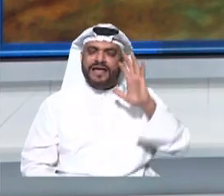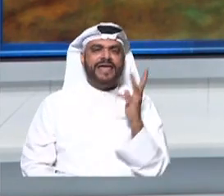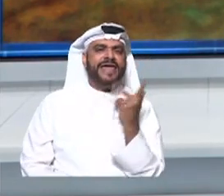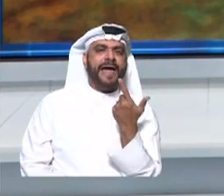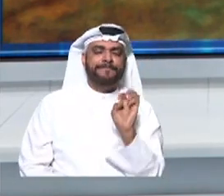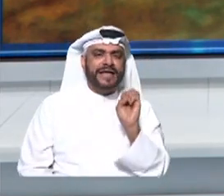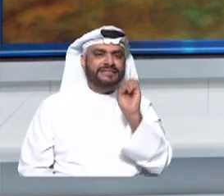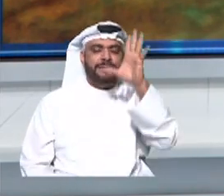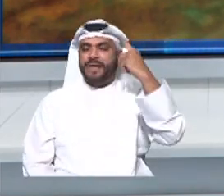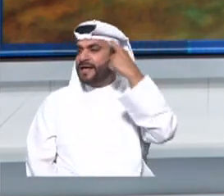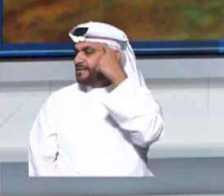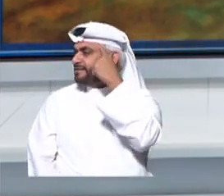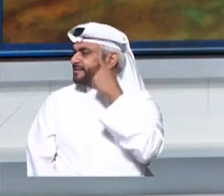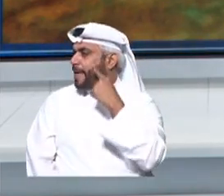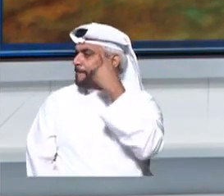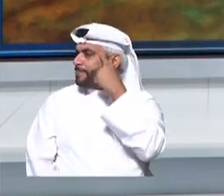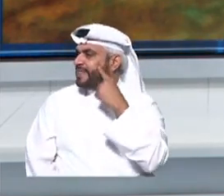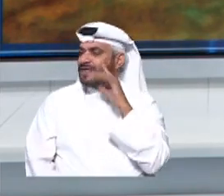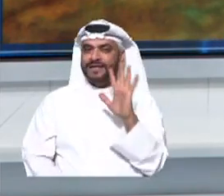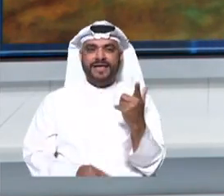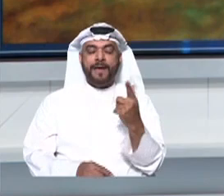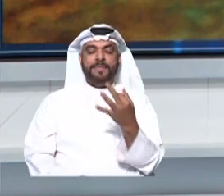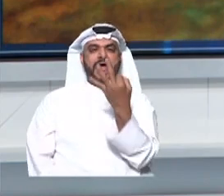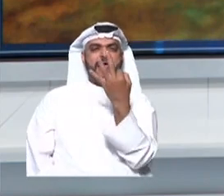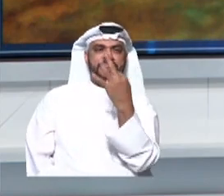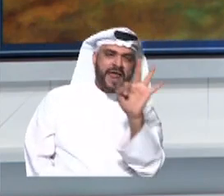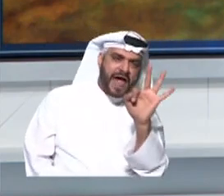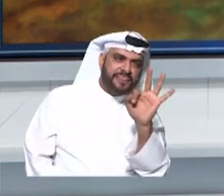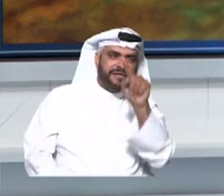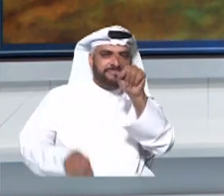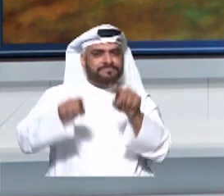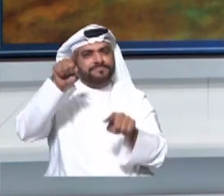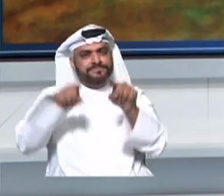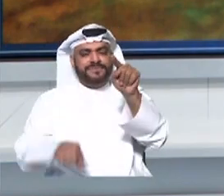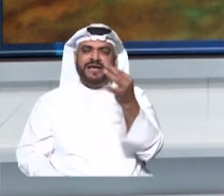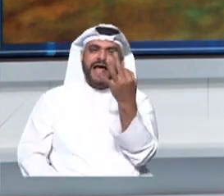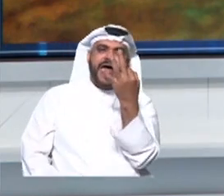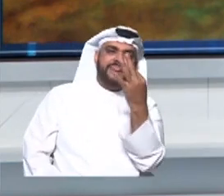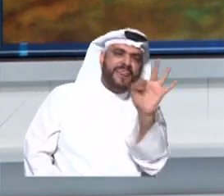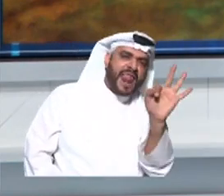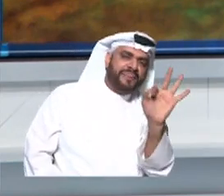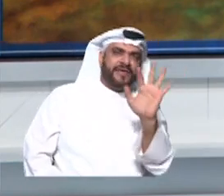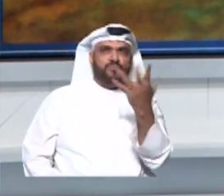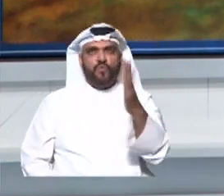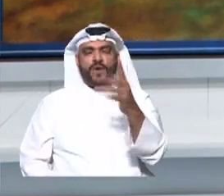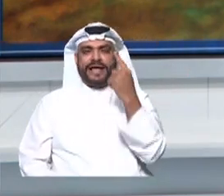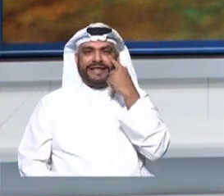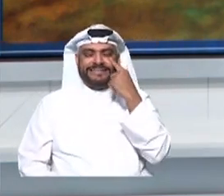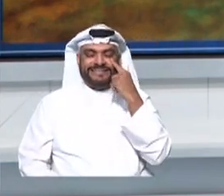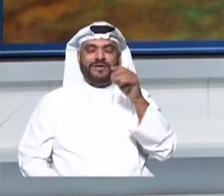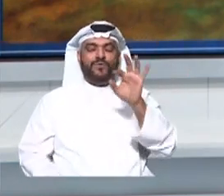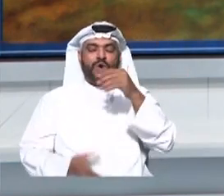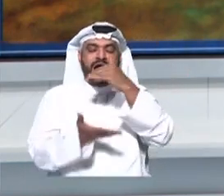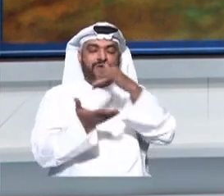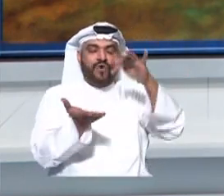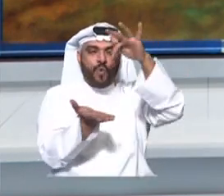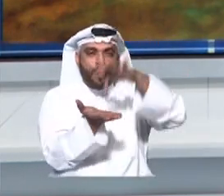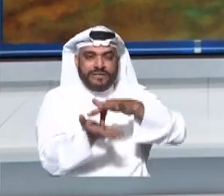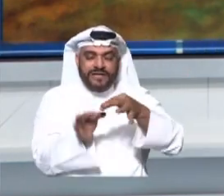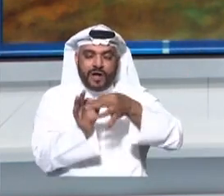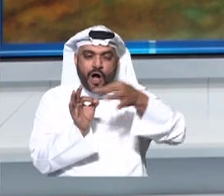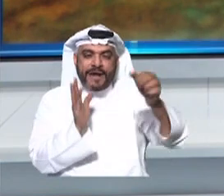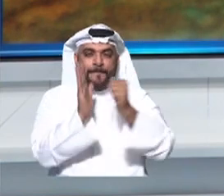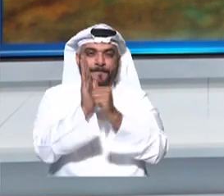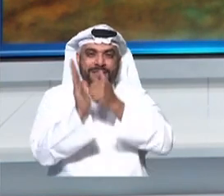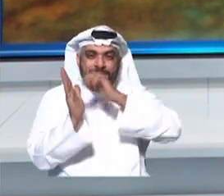غد السبت تتفاوت من 30 درجة مئوية في المناطق الغربية من دولة الكويت، مناطق الوسطى وكذلك الساحلية متفاوتة